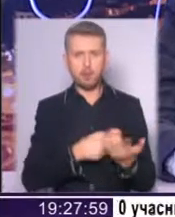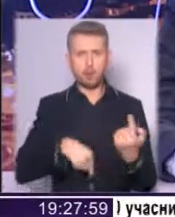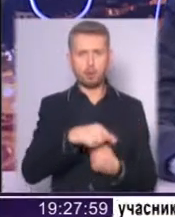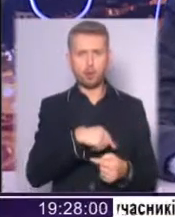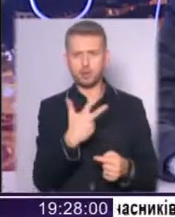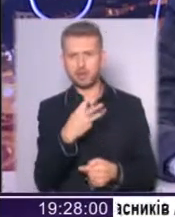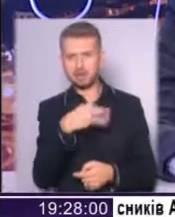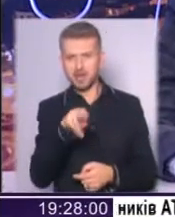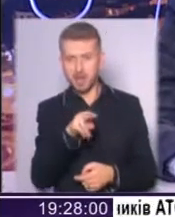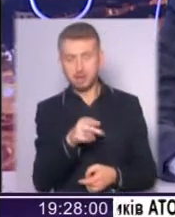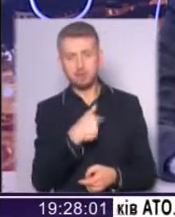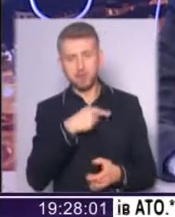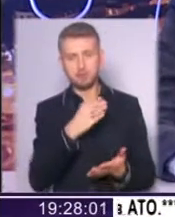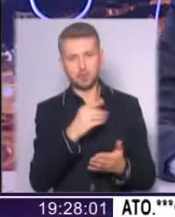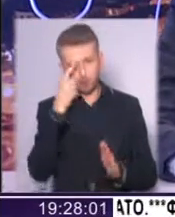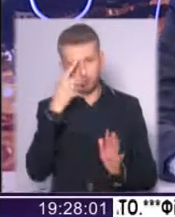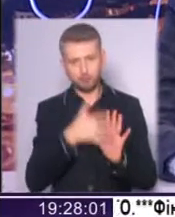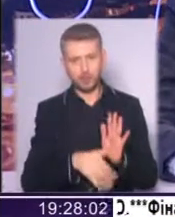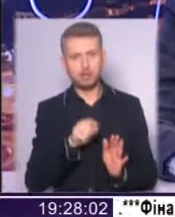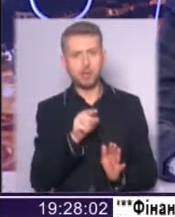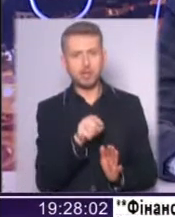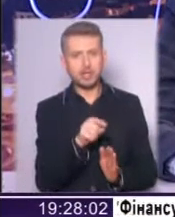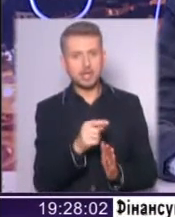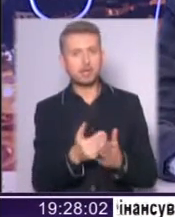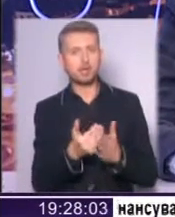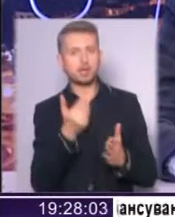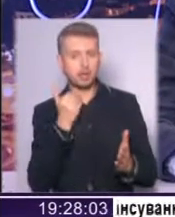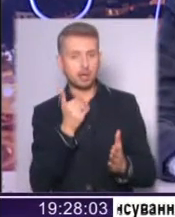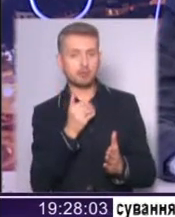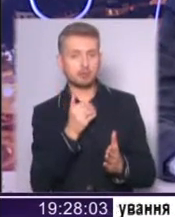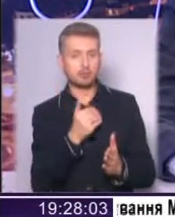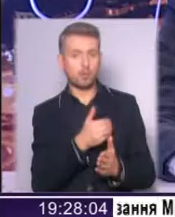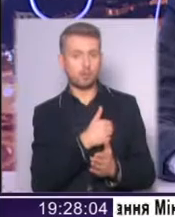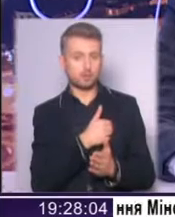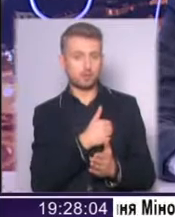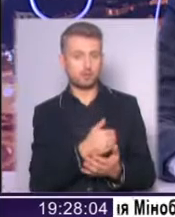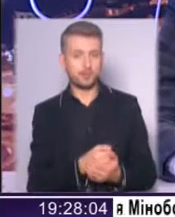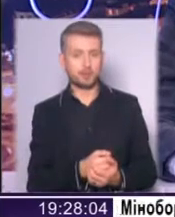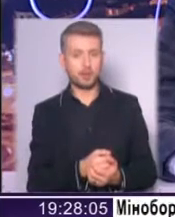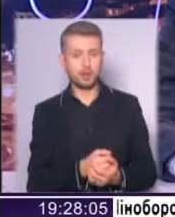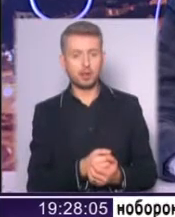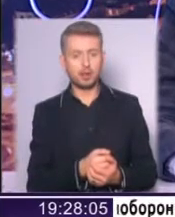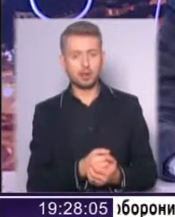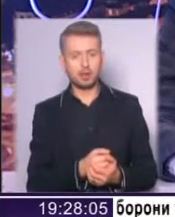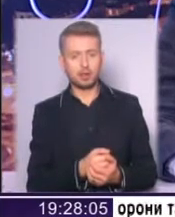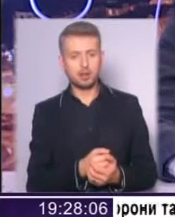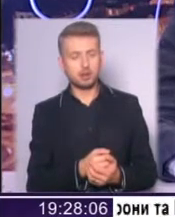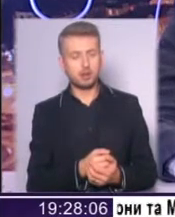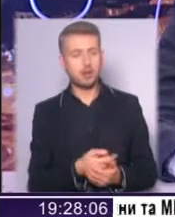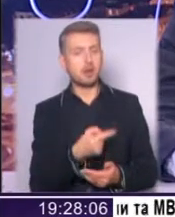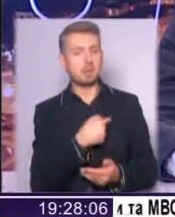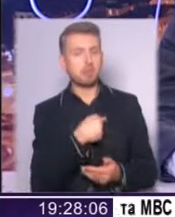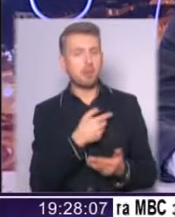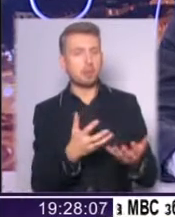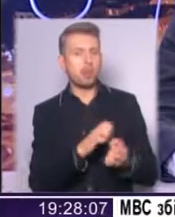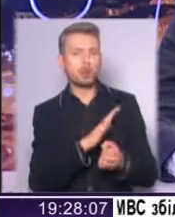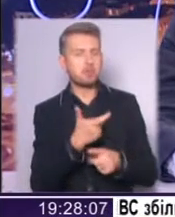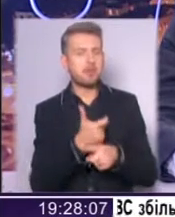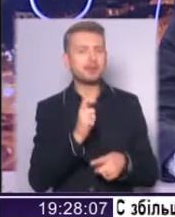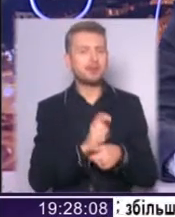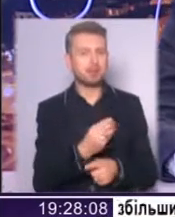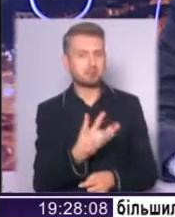і лотереї. Послухайте, правильно, лотереї, казино, але це було зроблено під одну кампанію, монополістом якої, там, верніше, кампанія Яценюка,